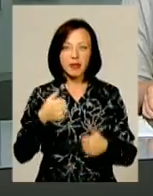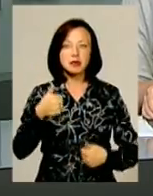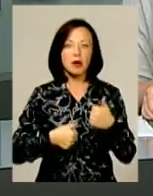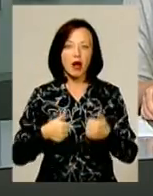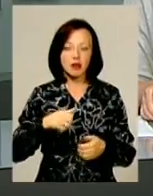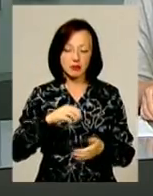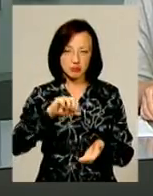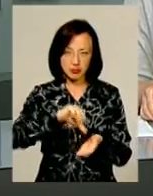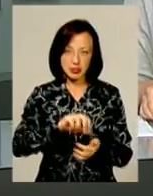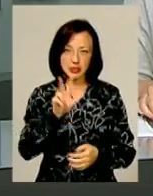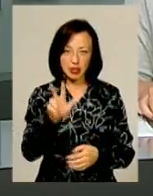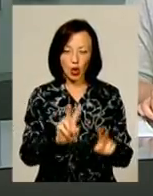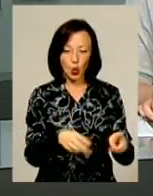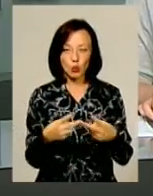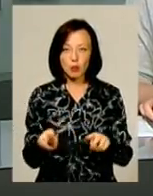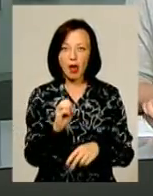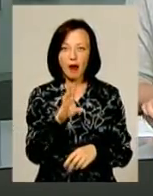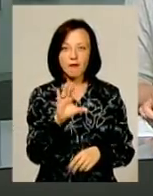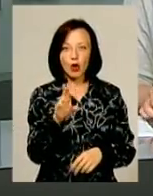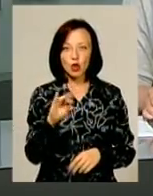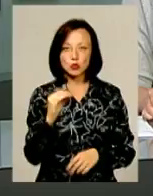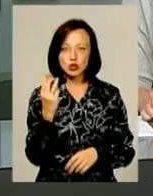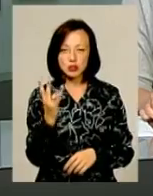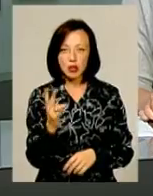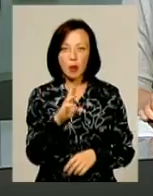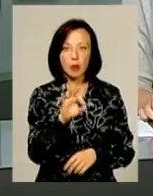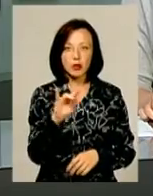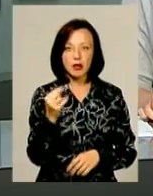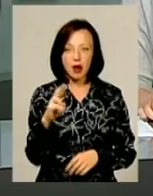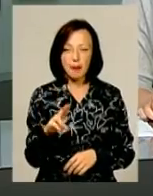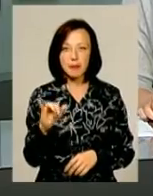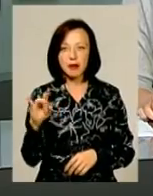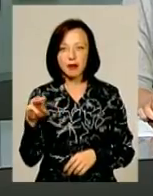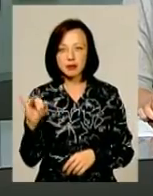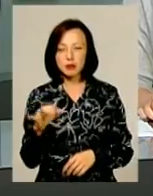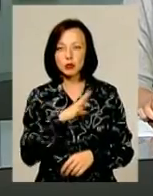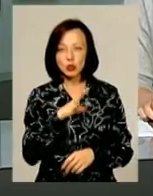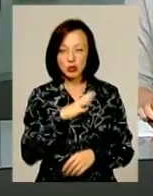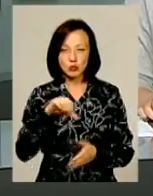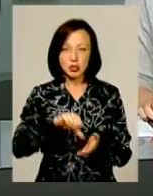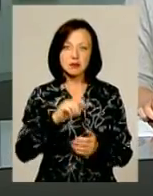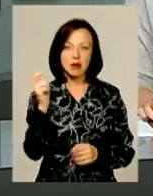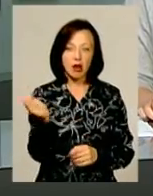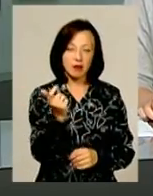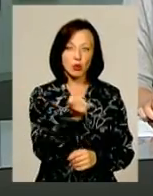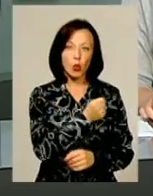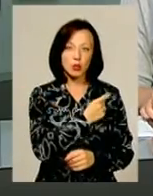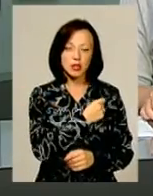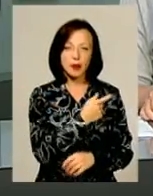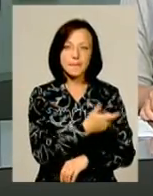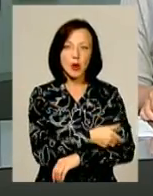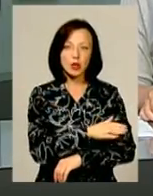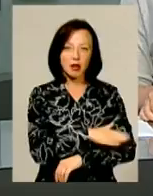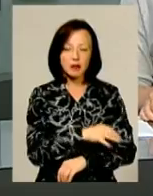змаганнях представляли 3 клуби – «Еволюшн Севенс», «Поділля» та «Пірати». Були також регбісти з Харківської, Одеської,